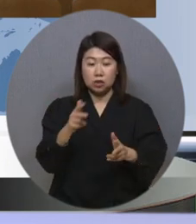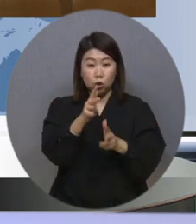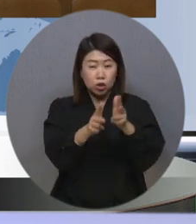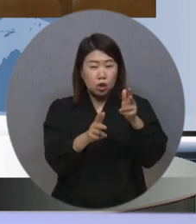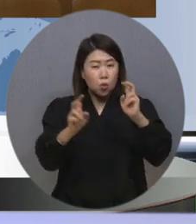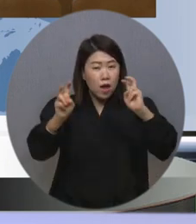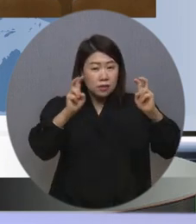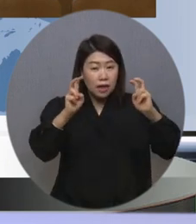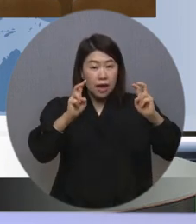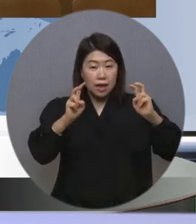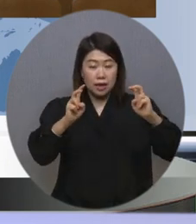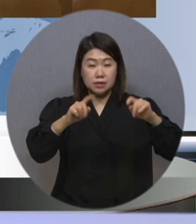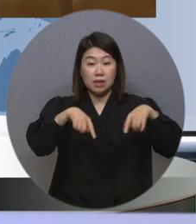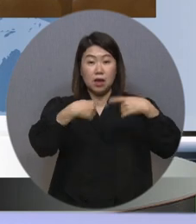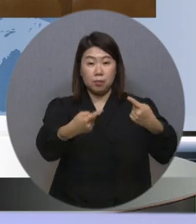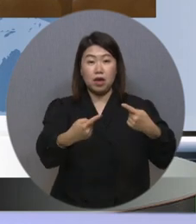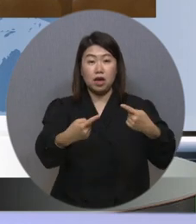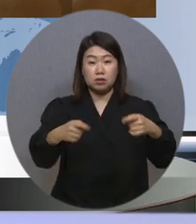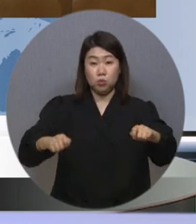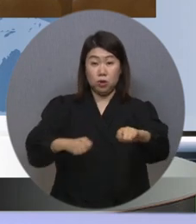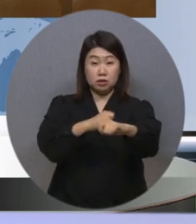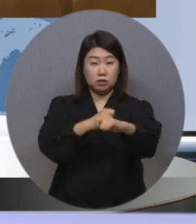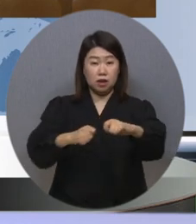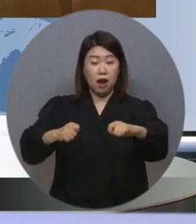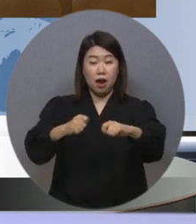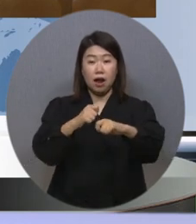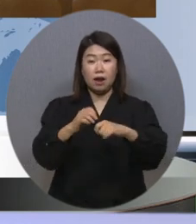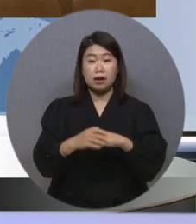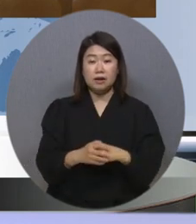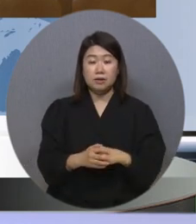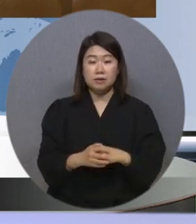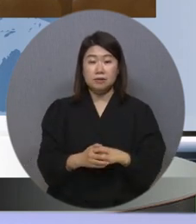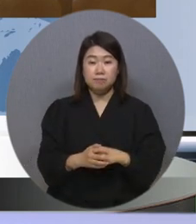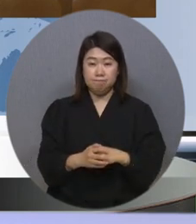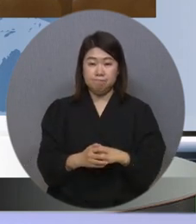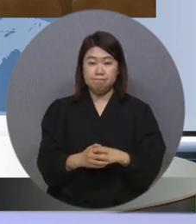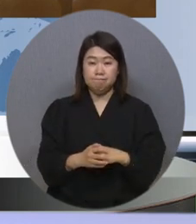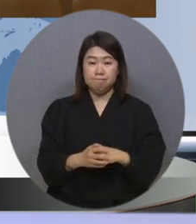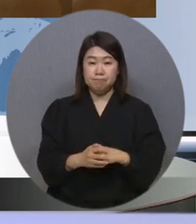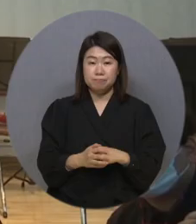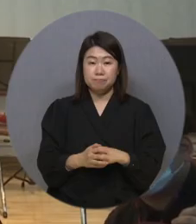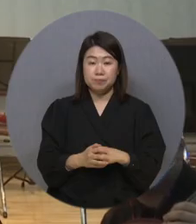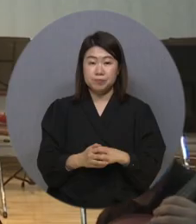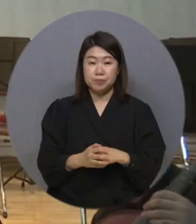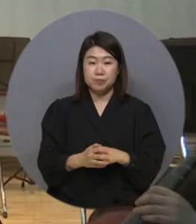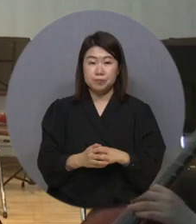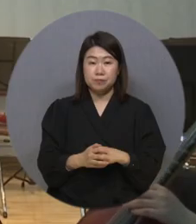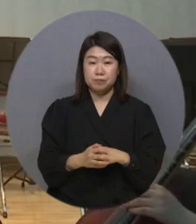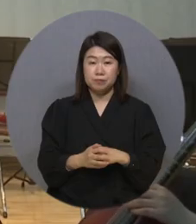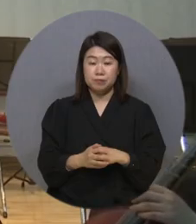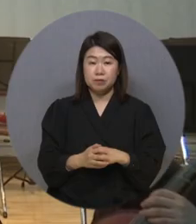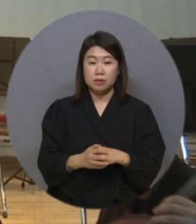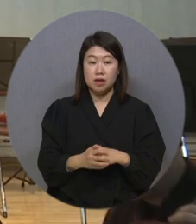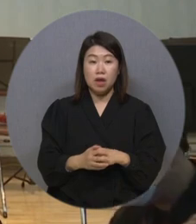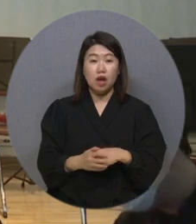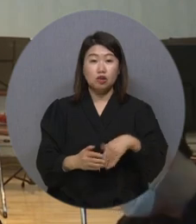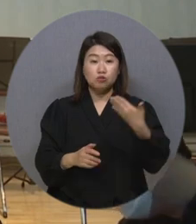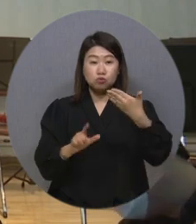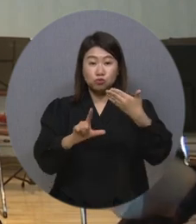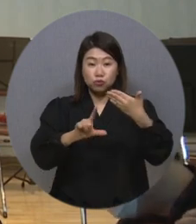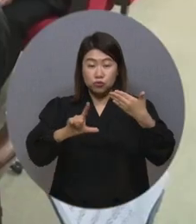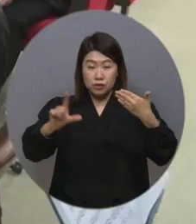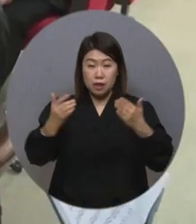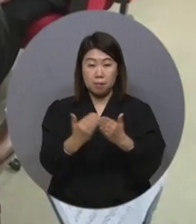채용된 단원들이 활동하는 오케스트라라고 합니다. 이윤희 기자가 취재했습니다. 지난 9일